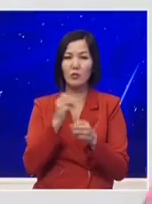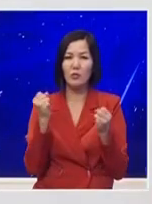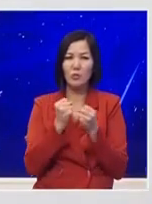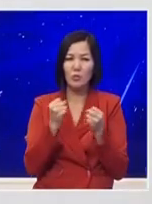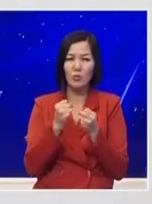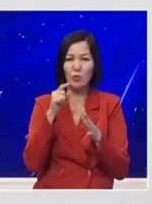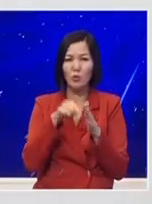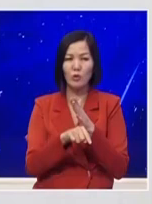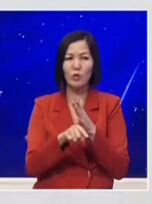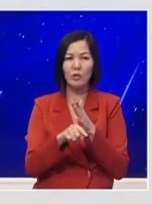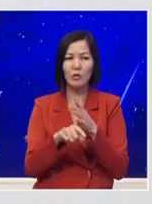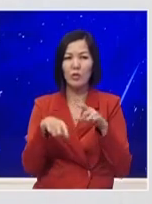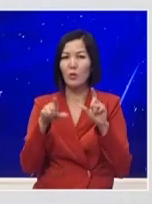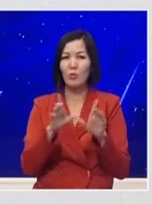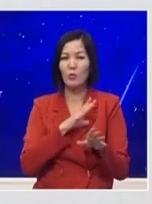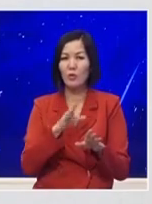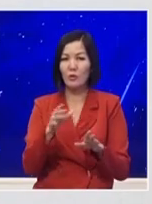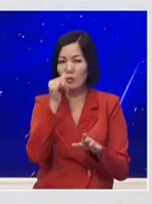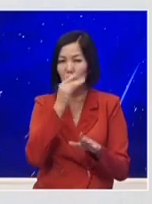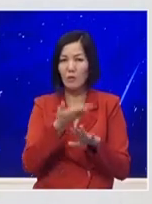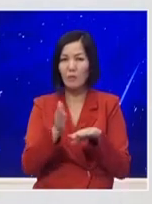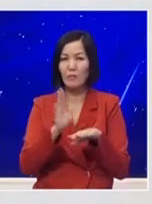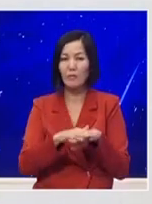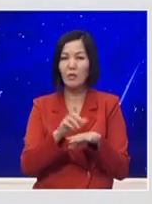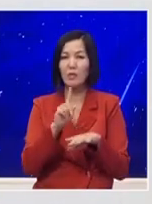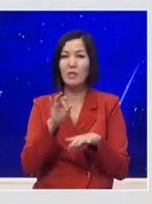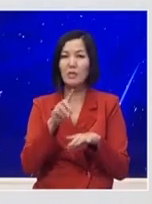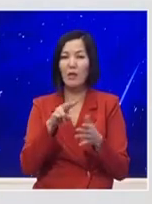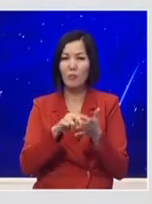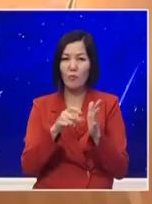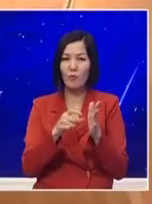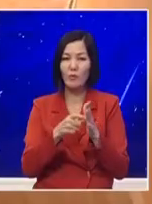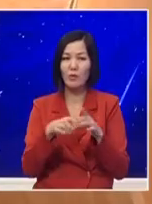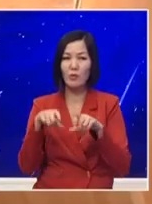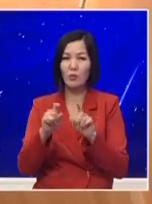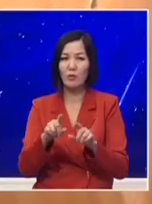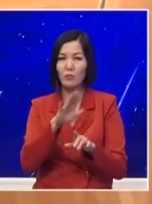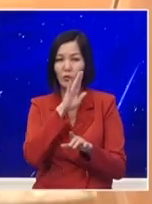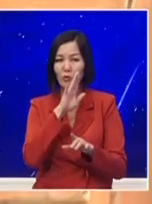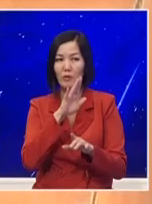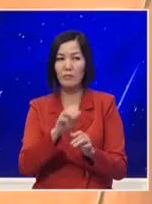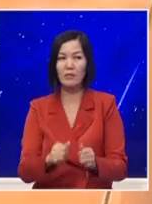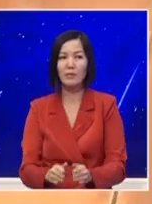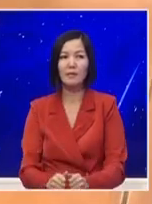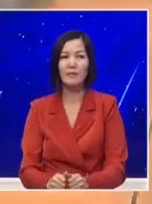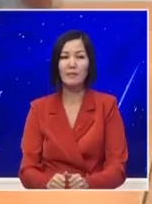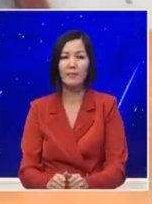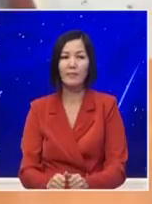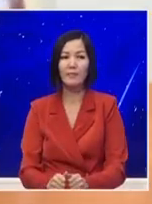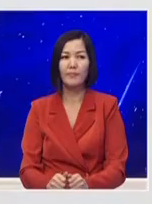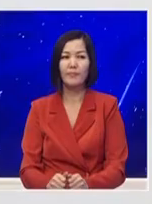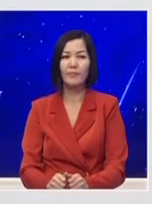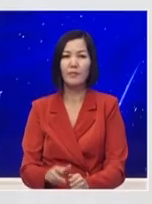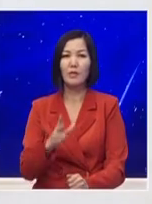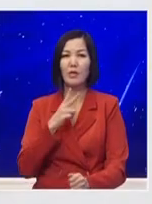мұз. Біз мұнда отырмаймыз. Біз залда отырамыз. Залда жатамыз, залда ұйықтаймыз. Міне қызым